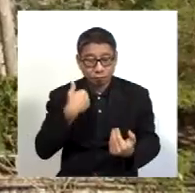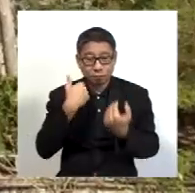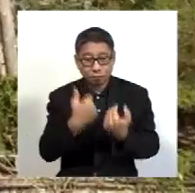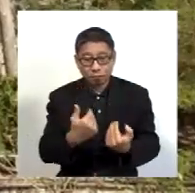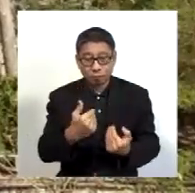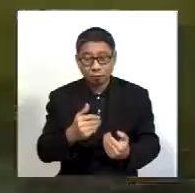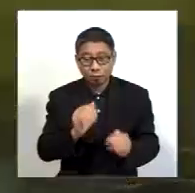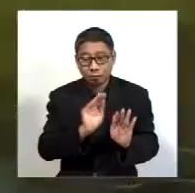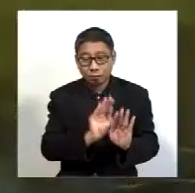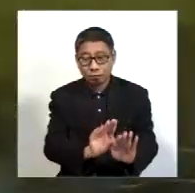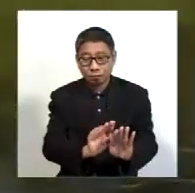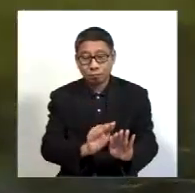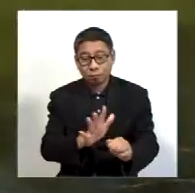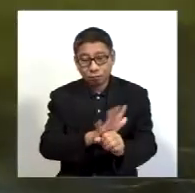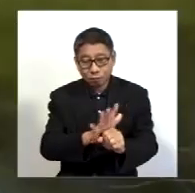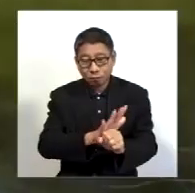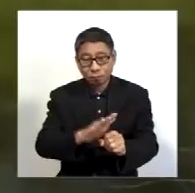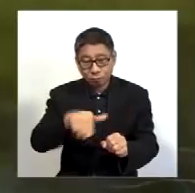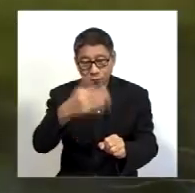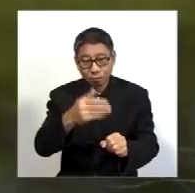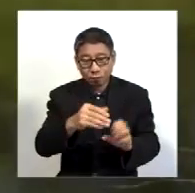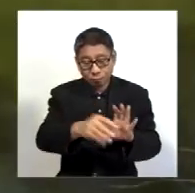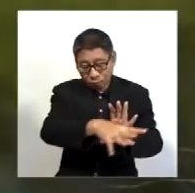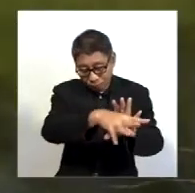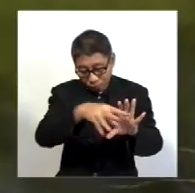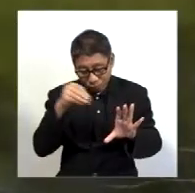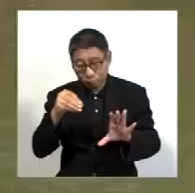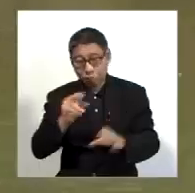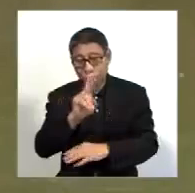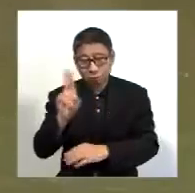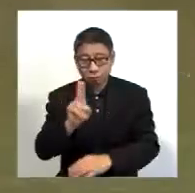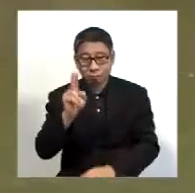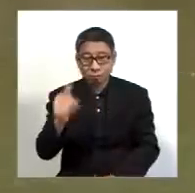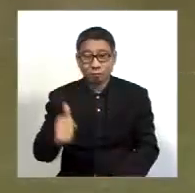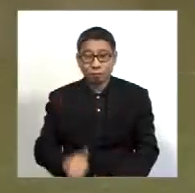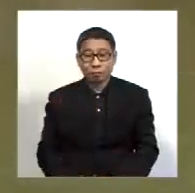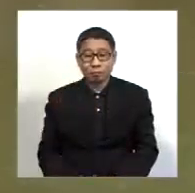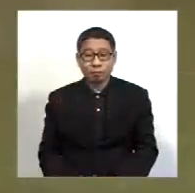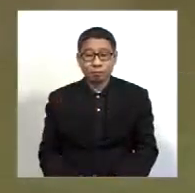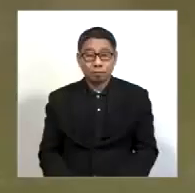คะเพื่อให้มีน้ำมากพอก่อนจึงจะสามารถนำน้ำลงมาใช้ประโยชน์ได้ต่อไปค่ะ